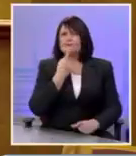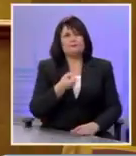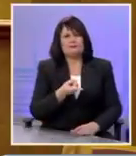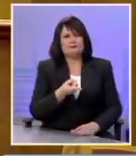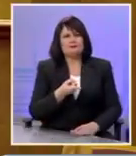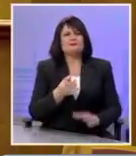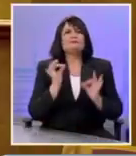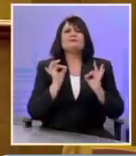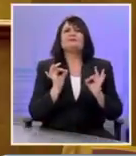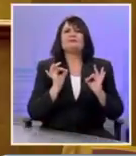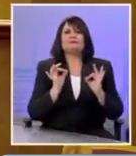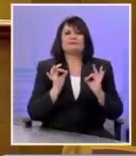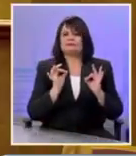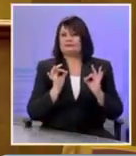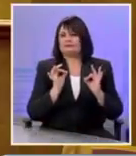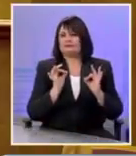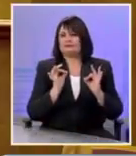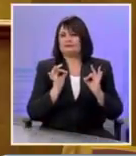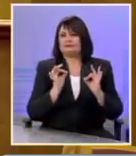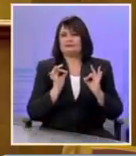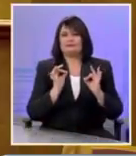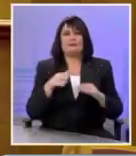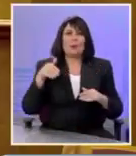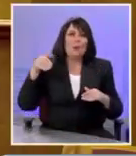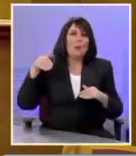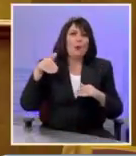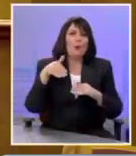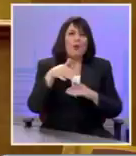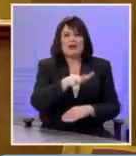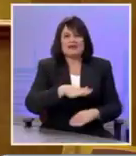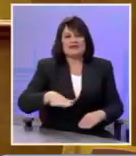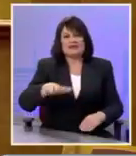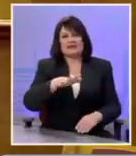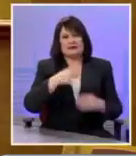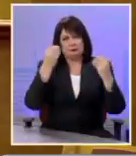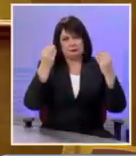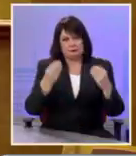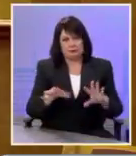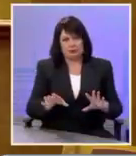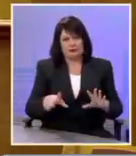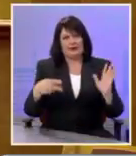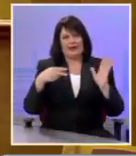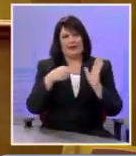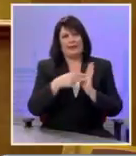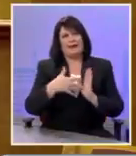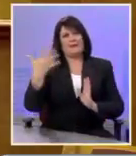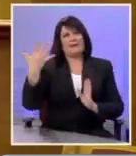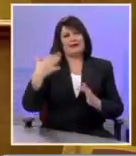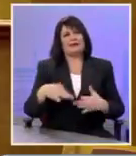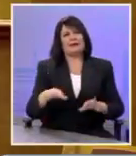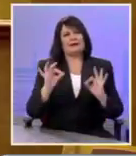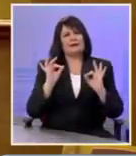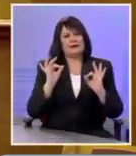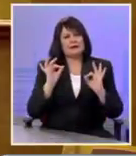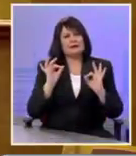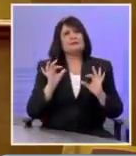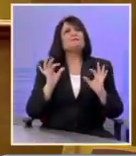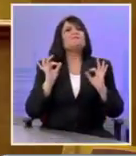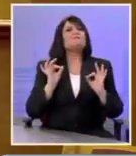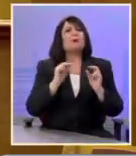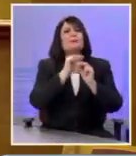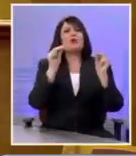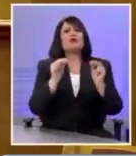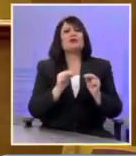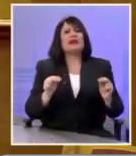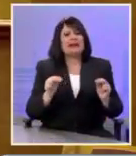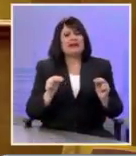λέει χαρακτηριστικά «Η επιδείνωση των συνδικών στις αρχές του 2015 έχει συνέπειες